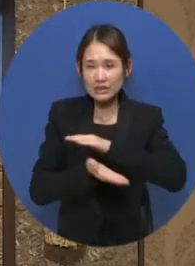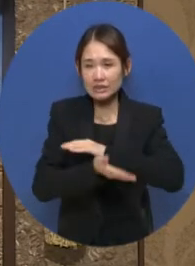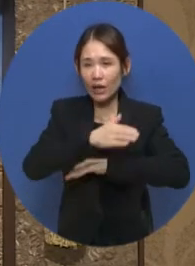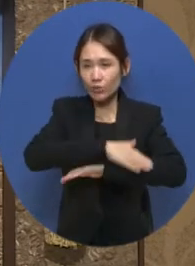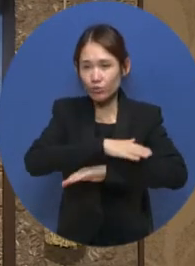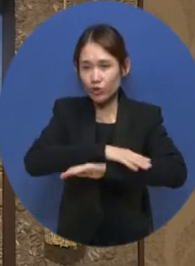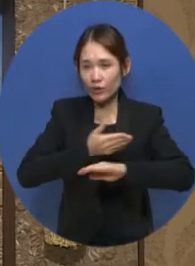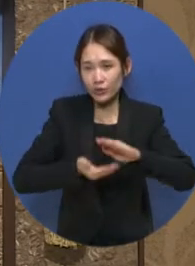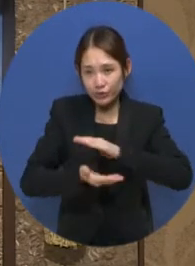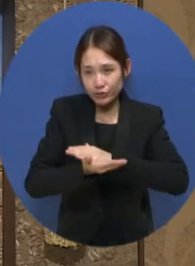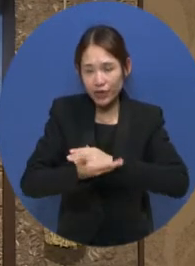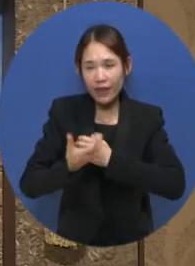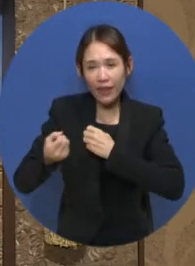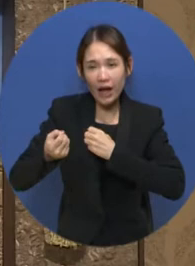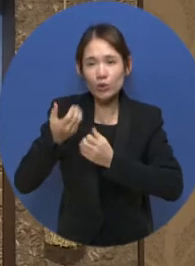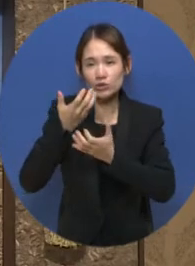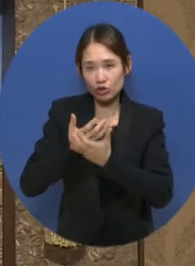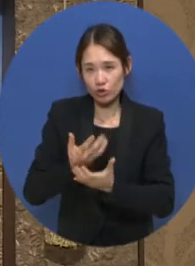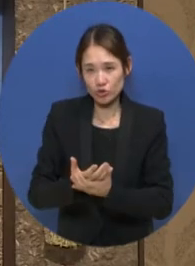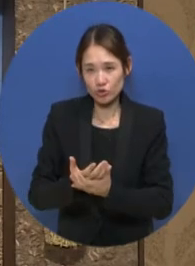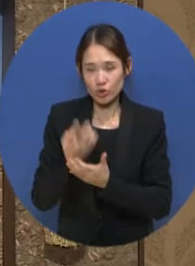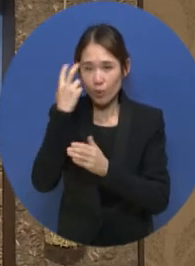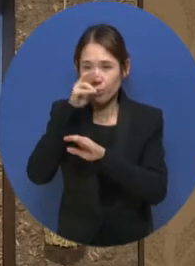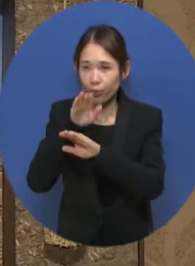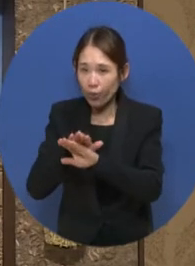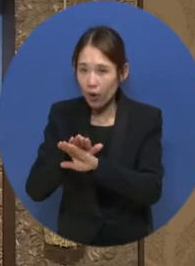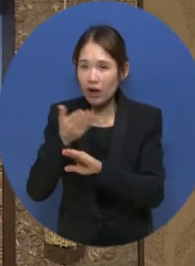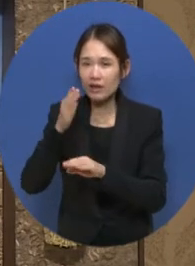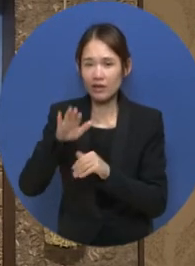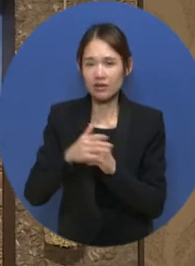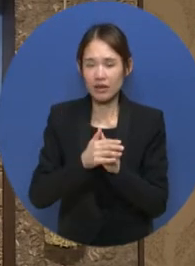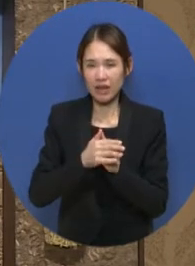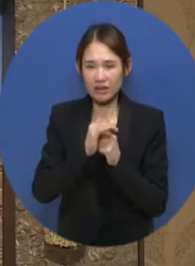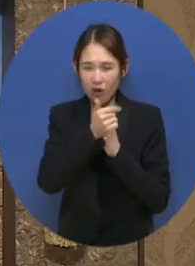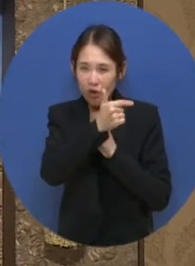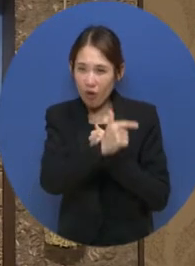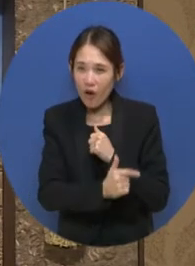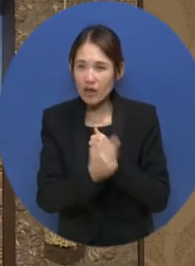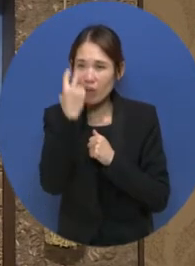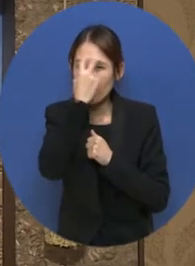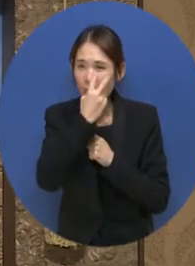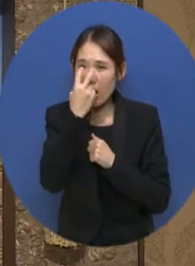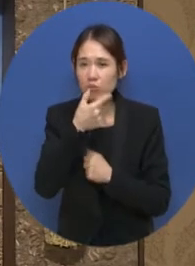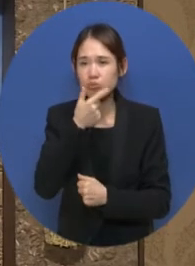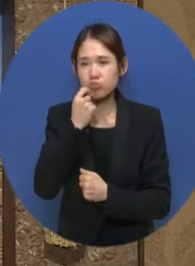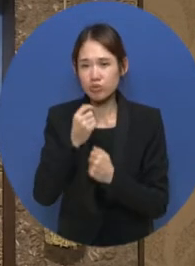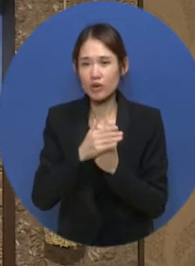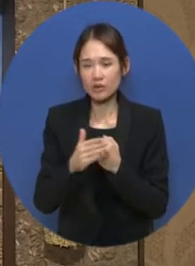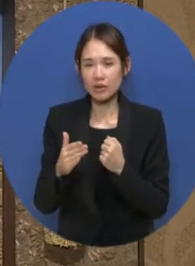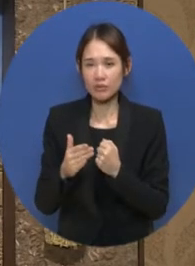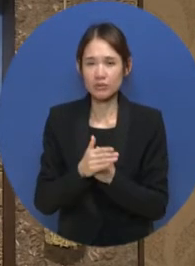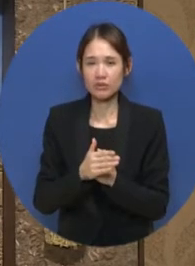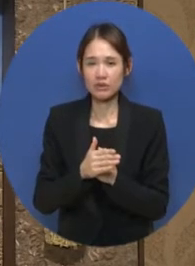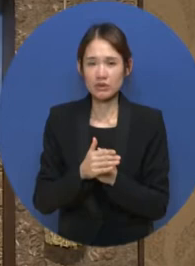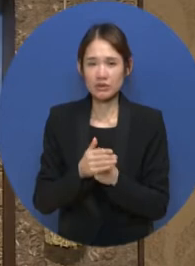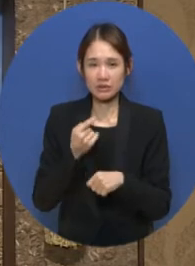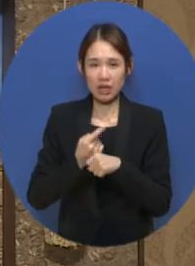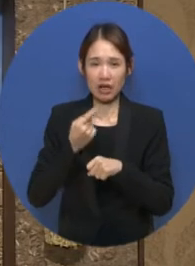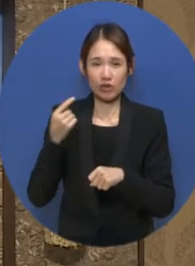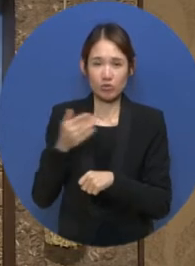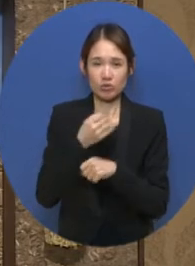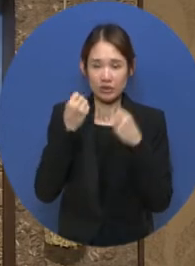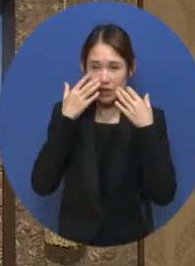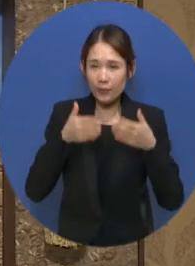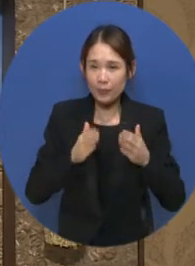해서 별도 소리로 보관은 했었는데 아무래도 이제 보안상의 여러가지 취약점 들 때문에 이제 지난해부터 구축을 해서 올래